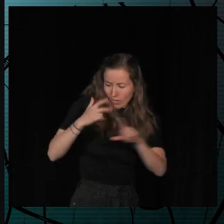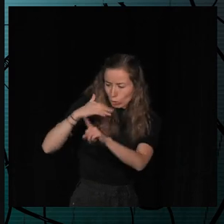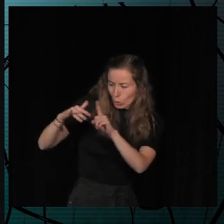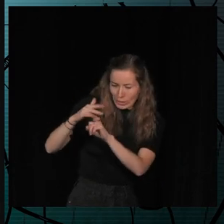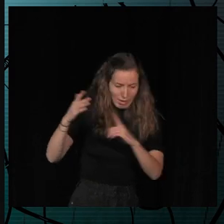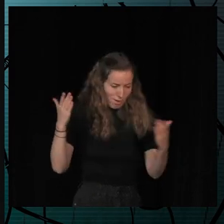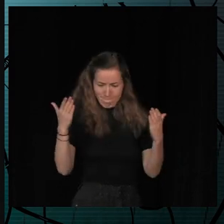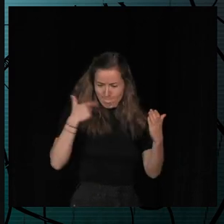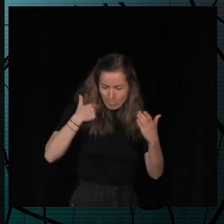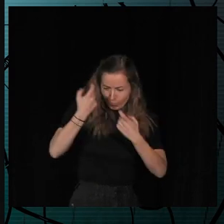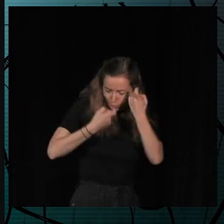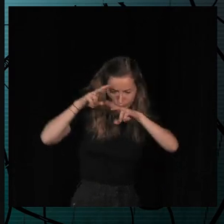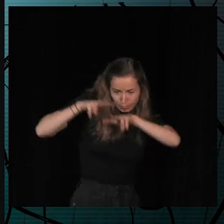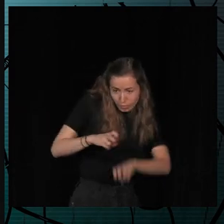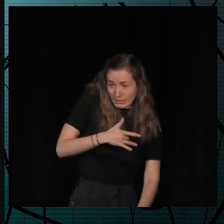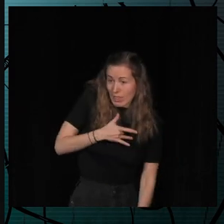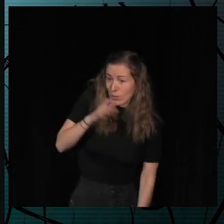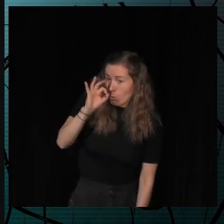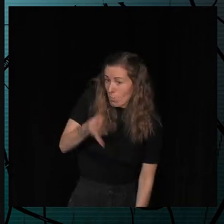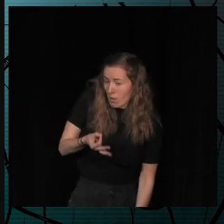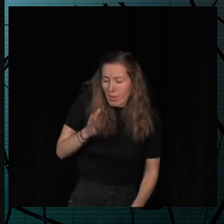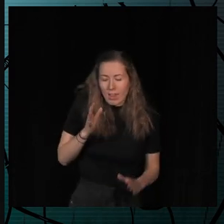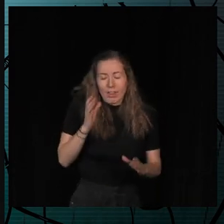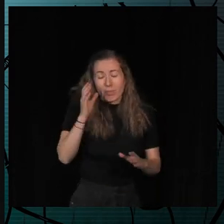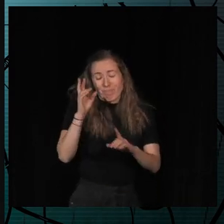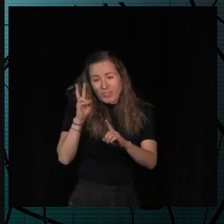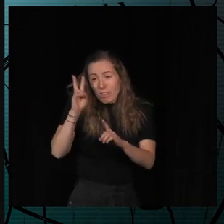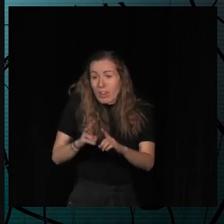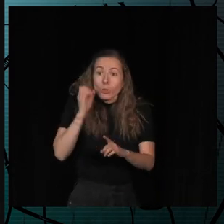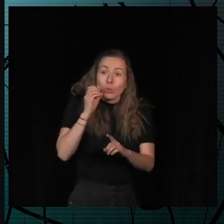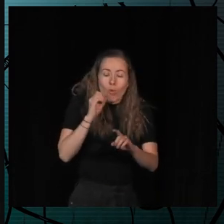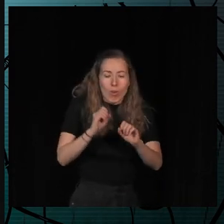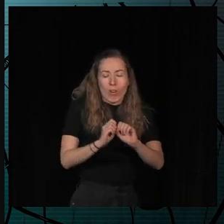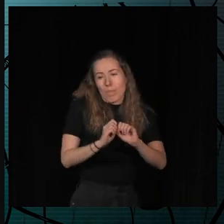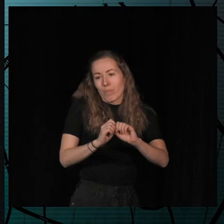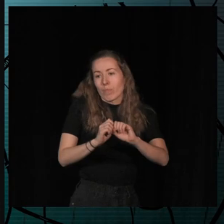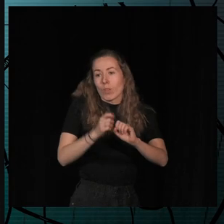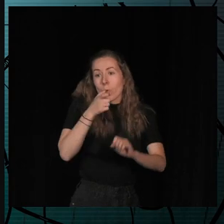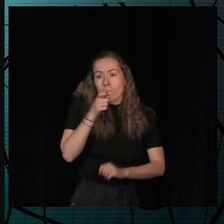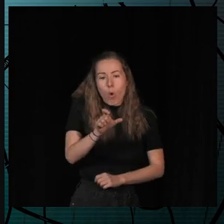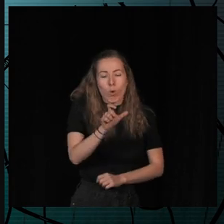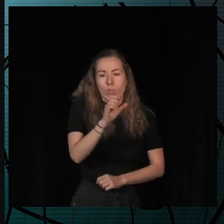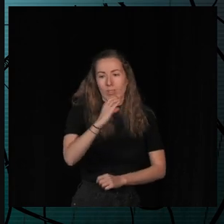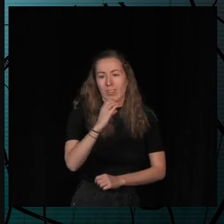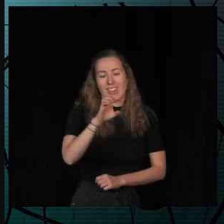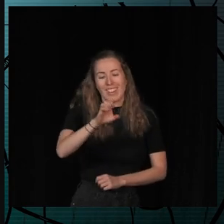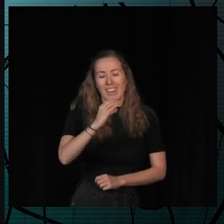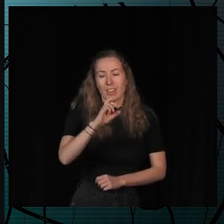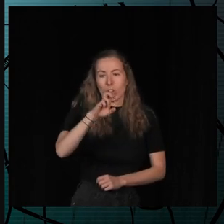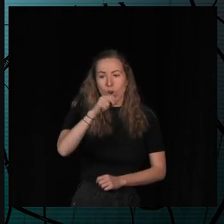société je pense que très souvent c'est assez facile de dire ça mais l'écran fait écran sur des réflexions beaucoup plus complexes beaucoup plus